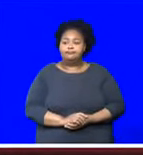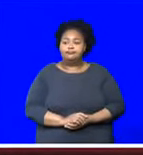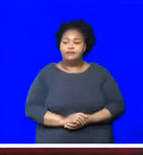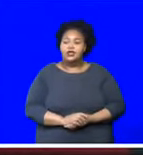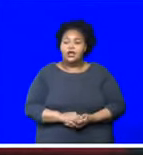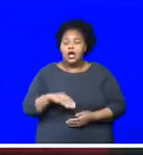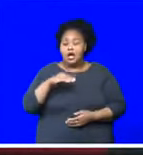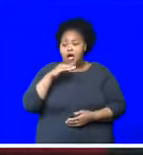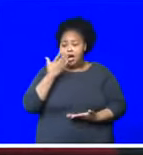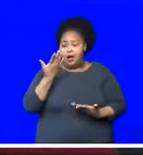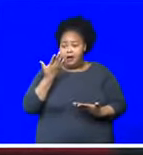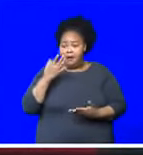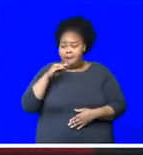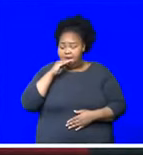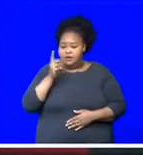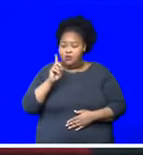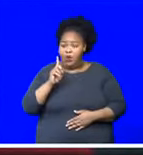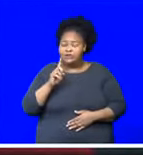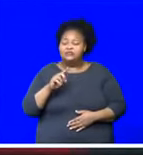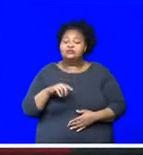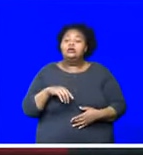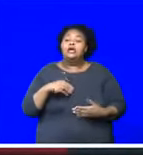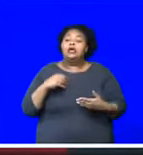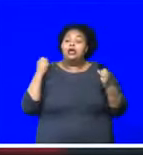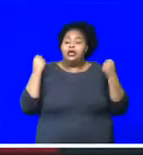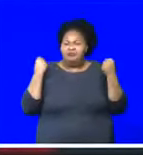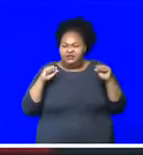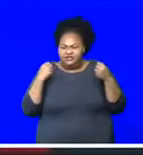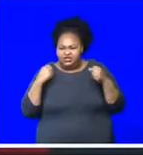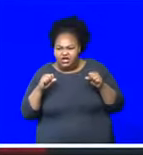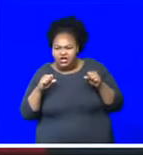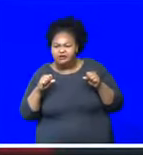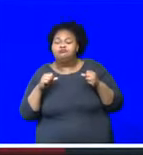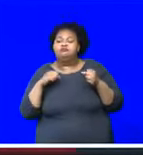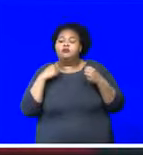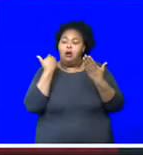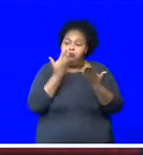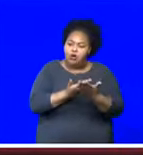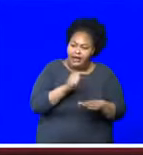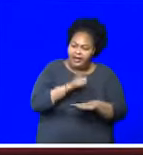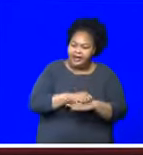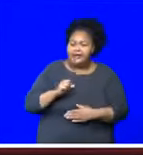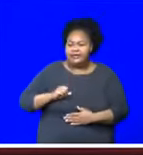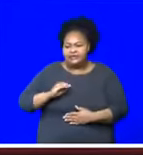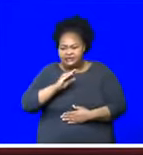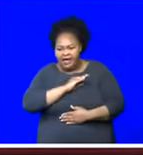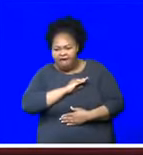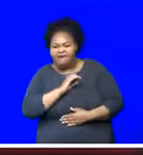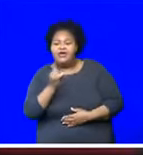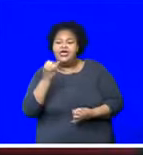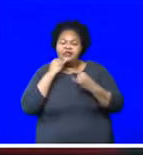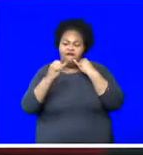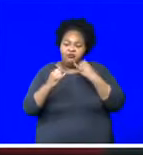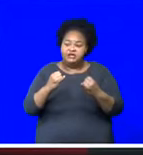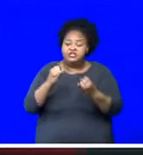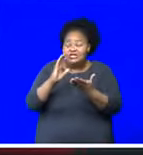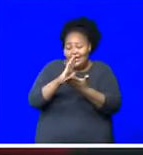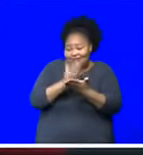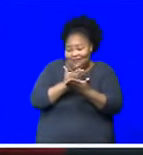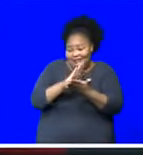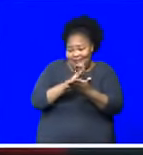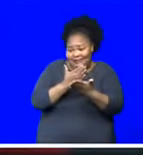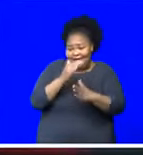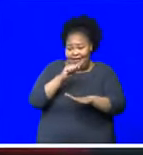equipment, even the staffing, u-exchange lwane, the information and everything, just so that